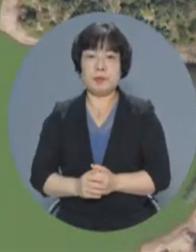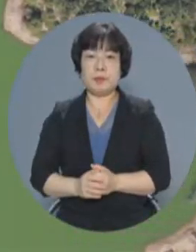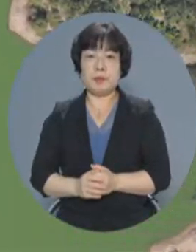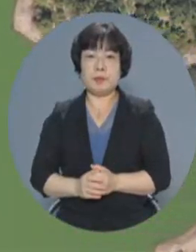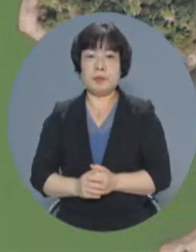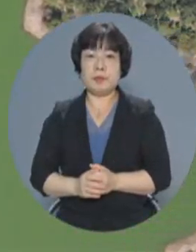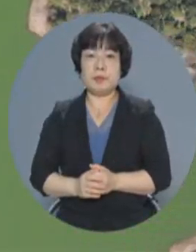김주희입니다.